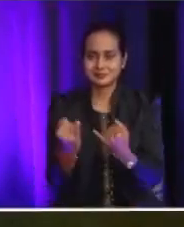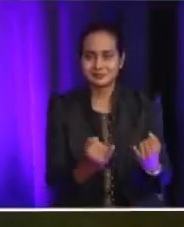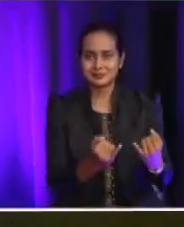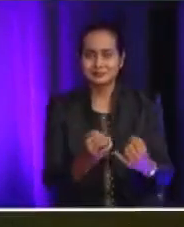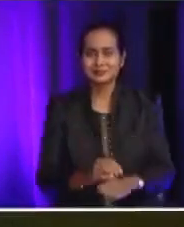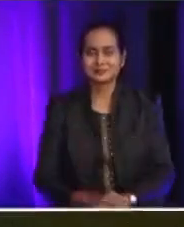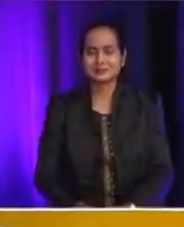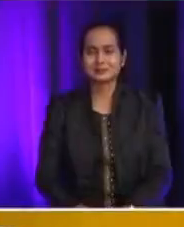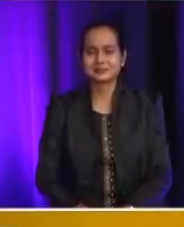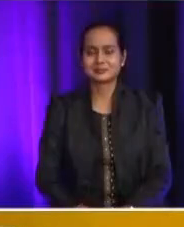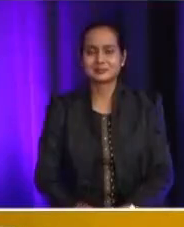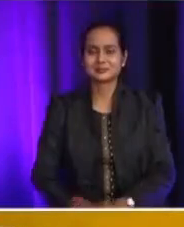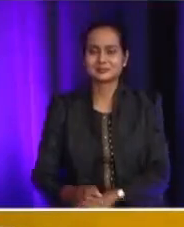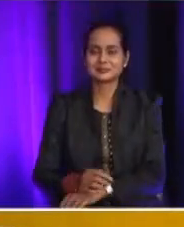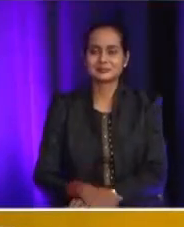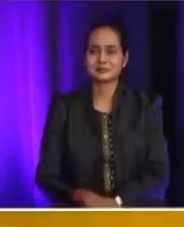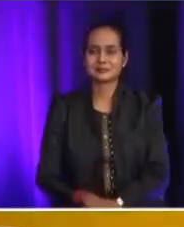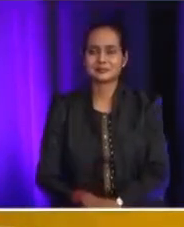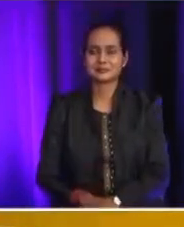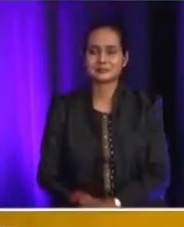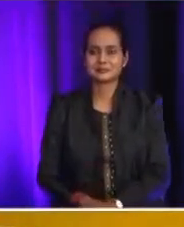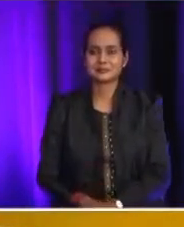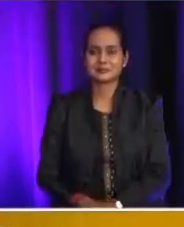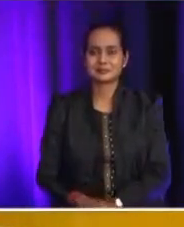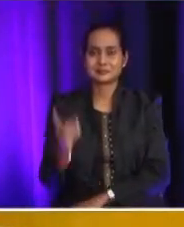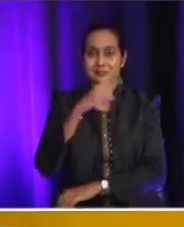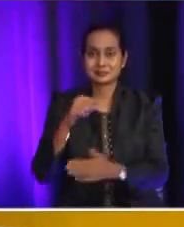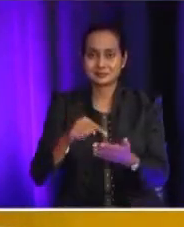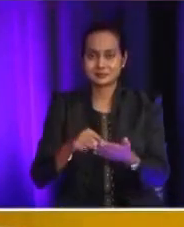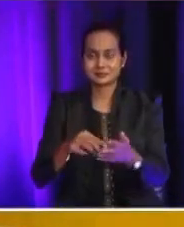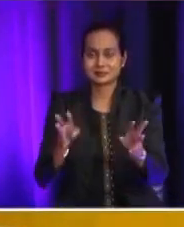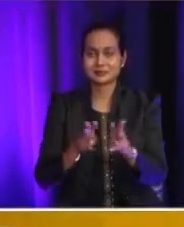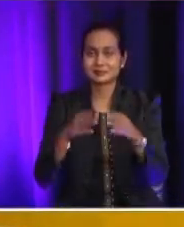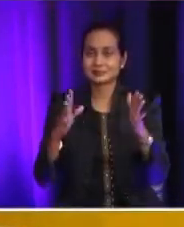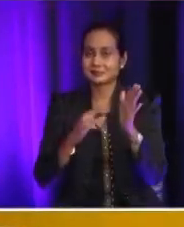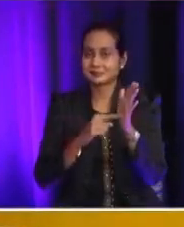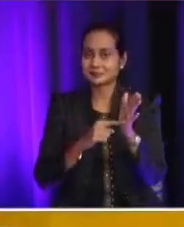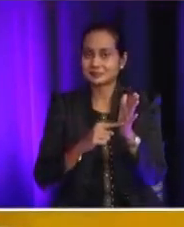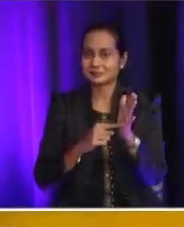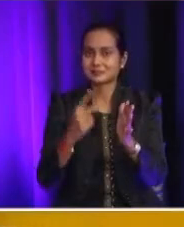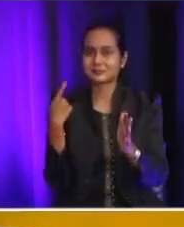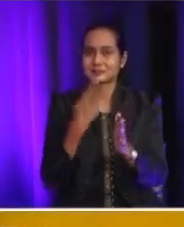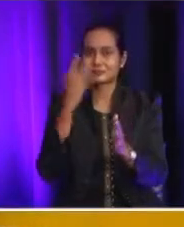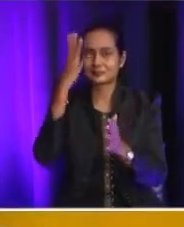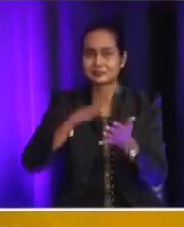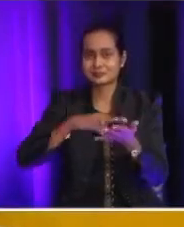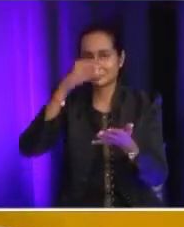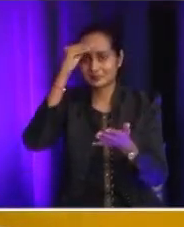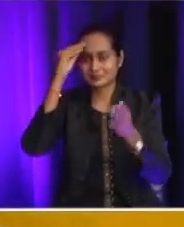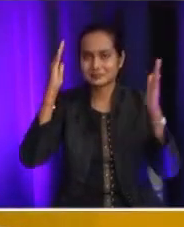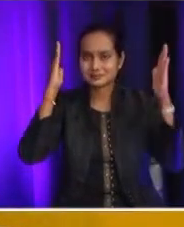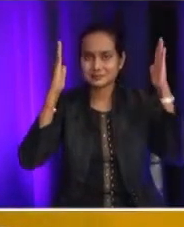ya. Okey, hari ini ya Akmal, seperti yang cikgu dah tunjuk kat sini, ya kita akan belajar Bahasa